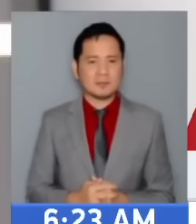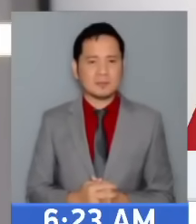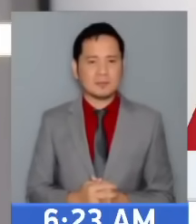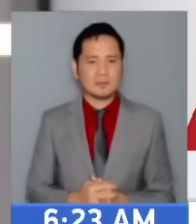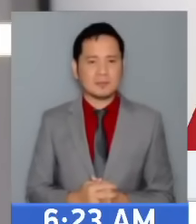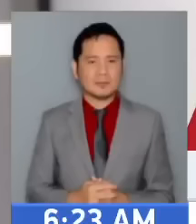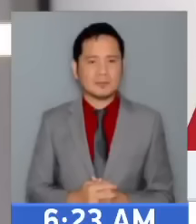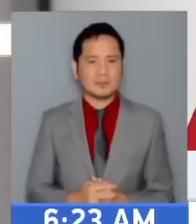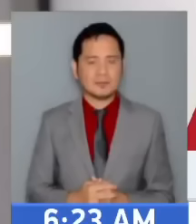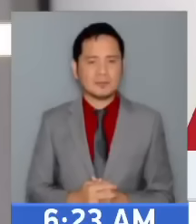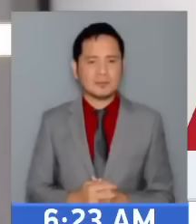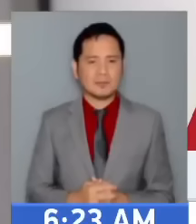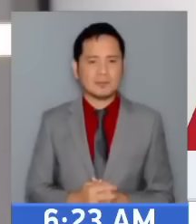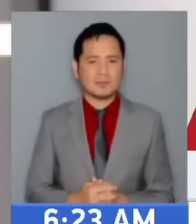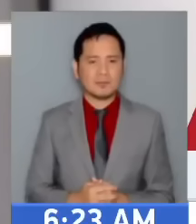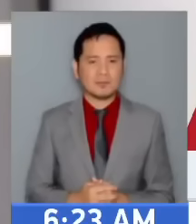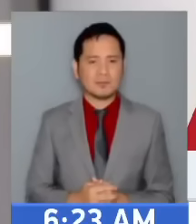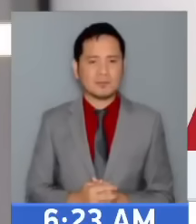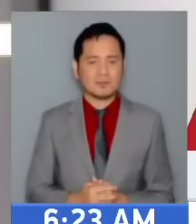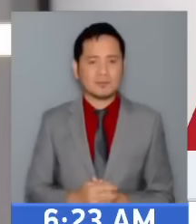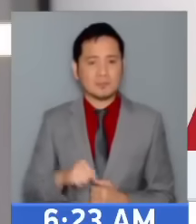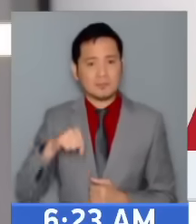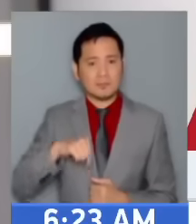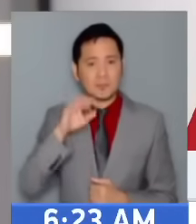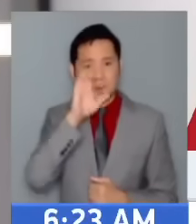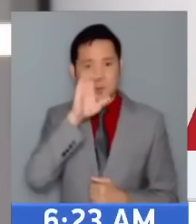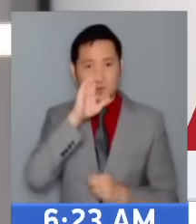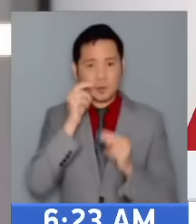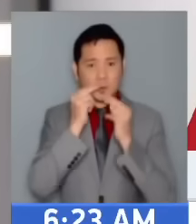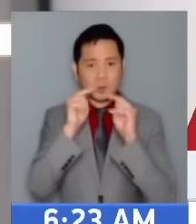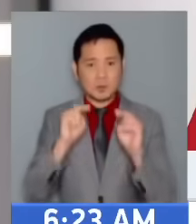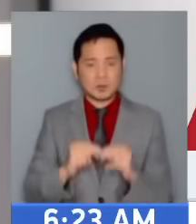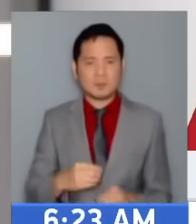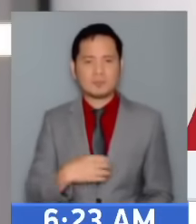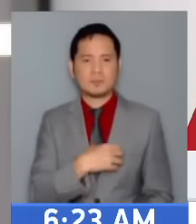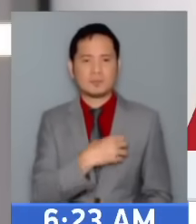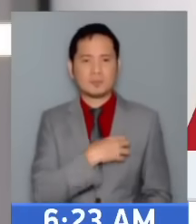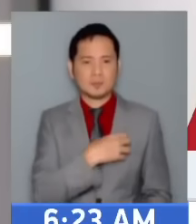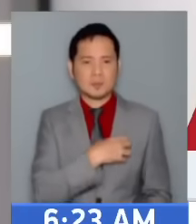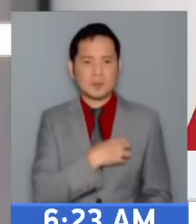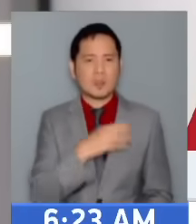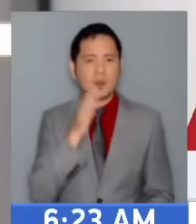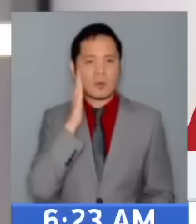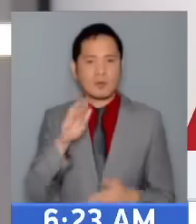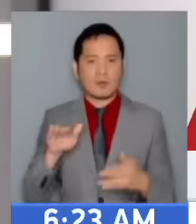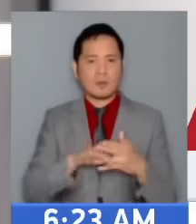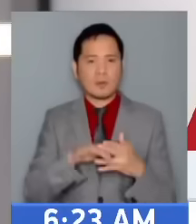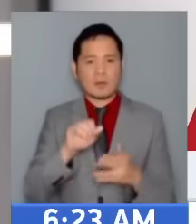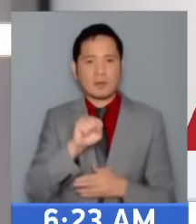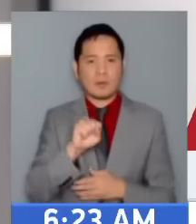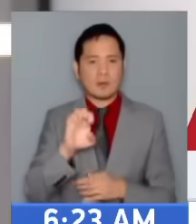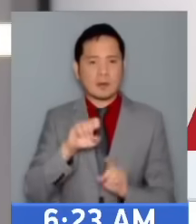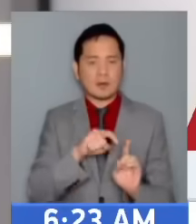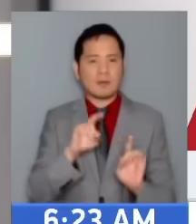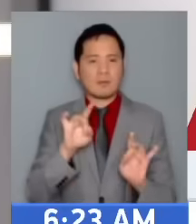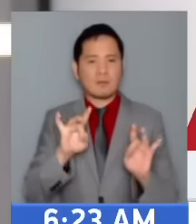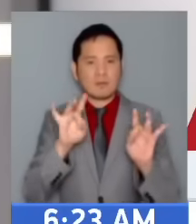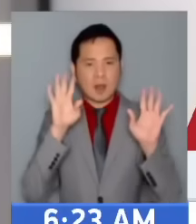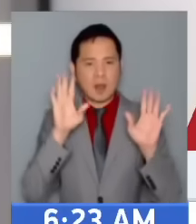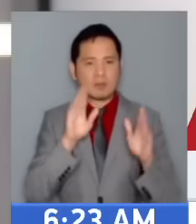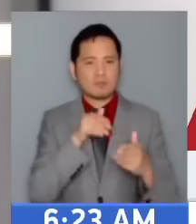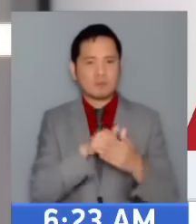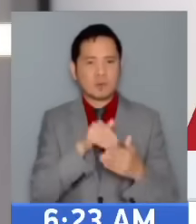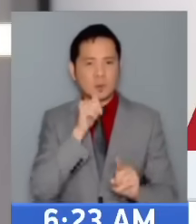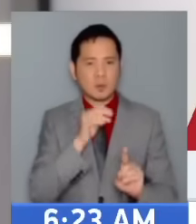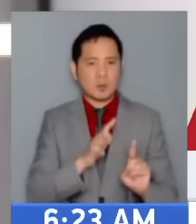Susan Bal ik sa balita dito sa Cebu inand ng PNP ang kas violence against women and their children isasampa laban